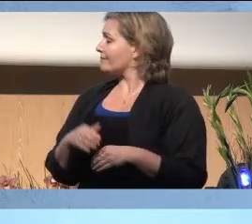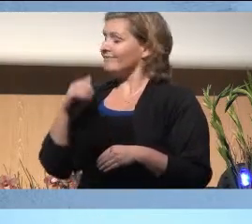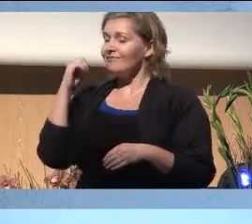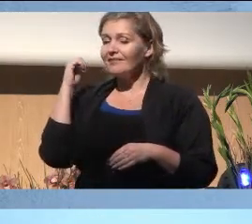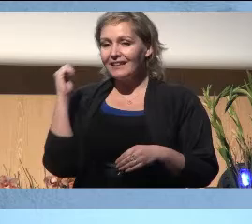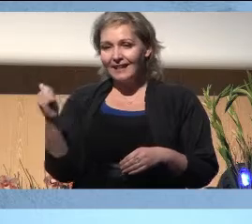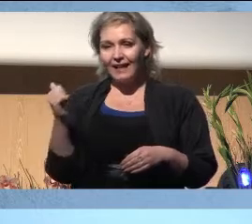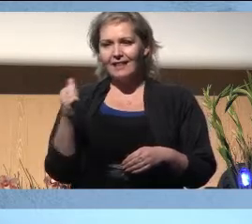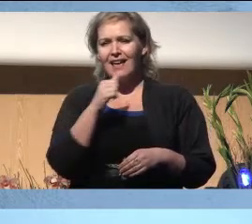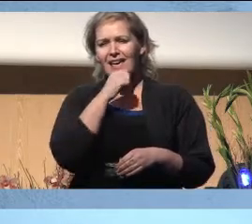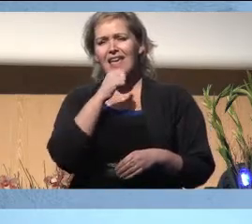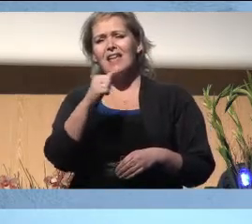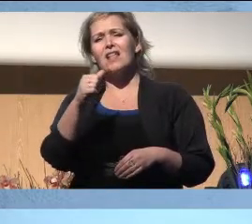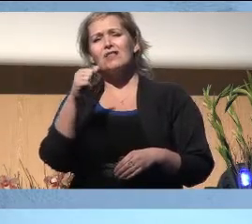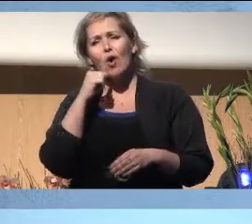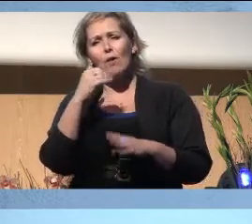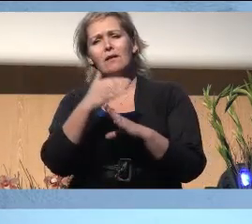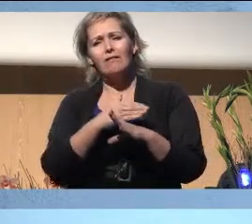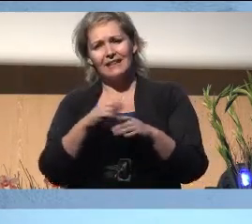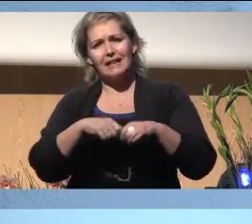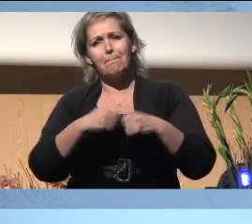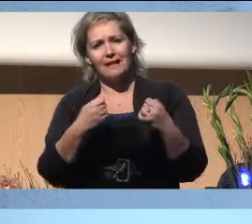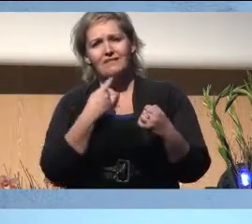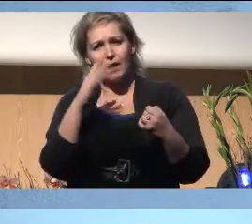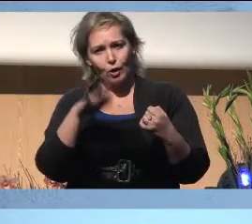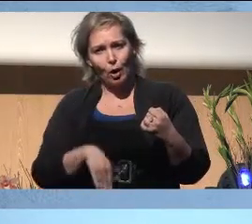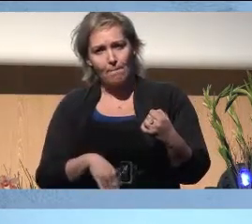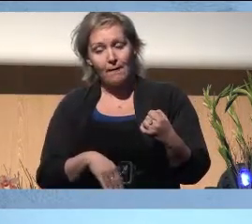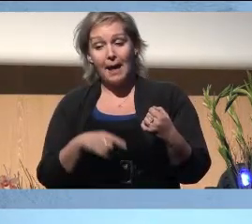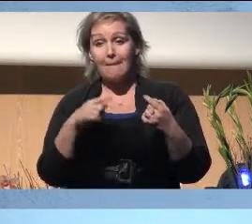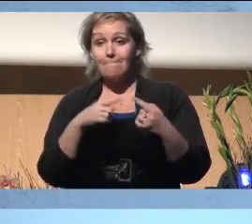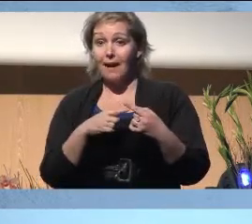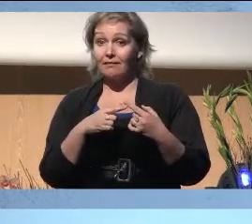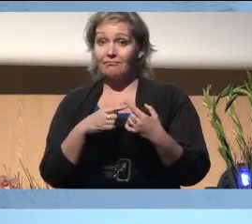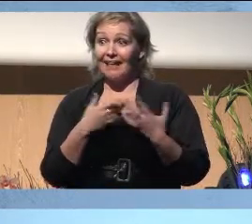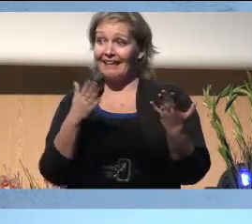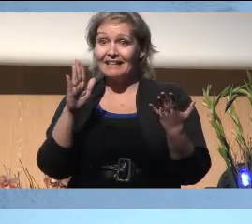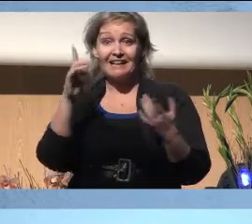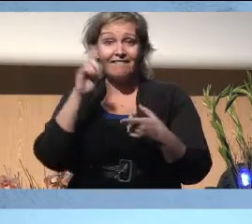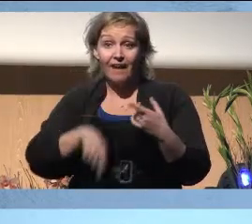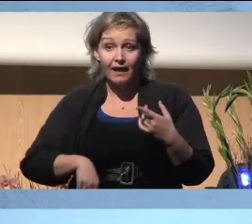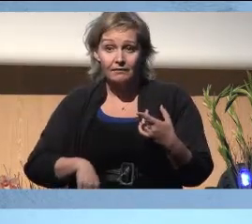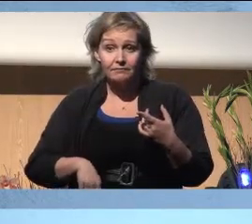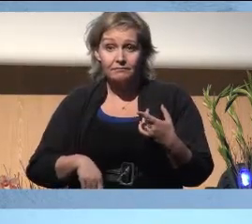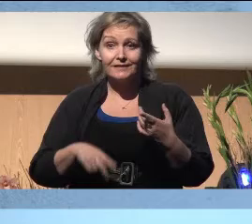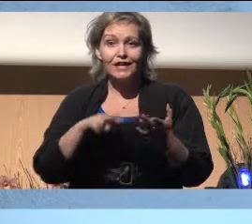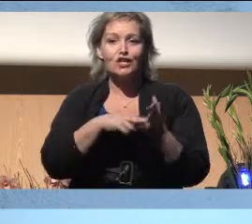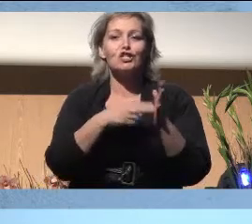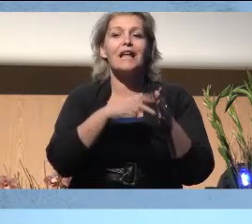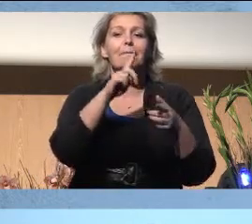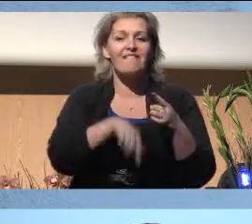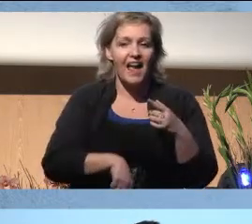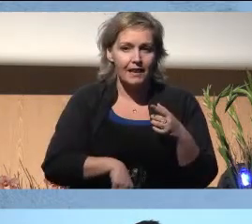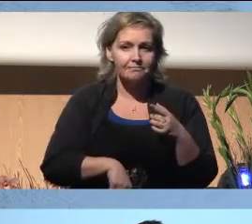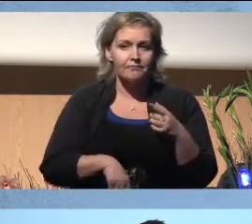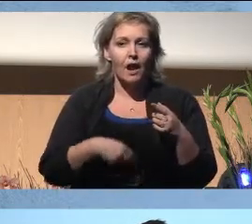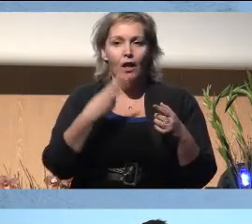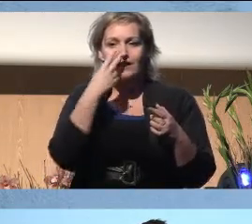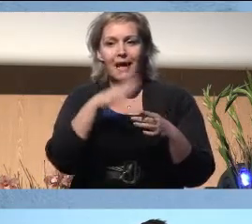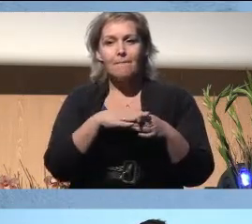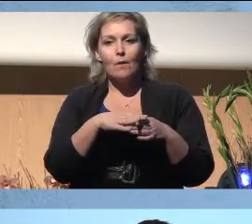är enorma kvalitetsbrister vi talar om. Men det är ingens fel. Det är ett systemfel. Låt oss